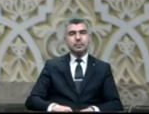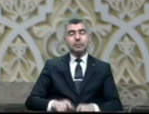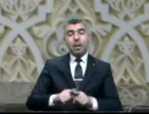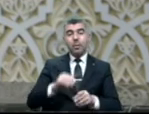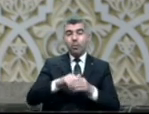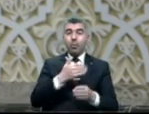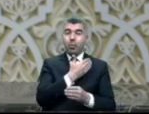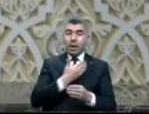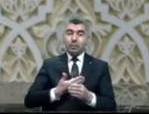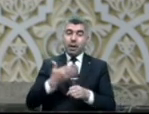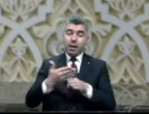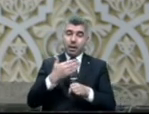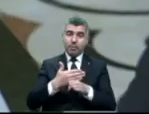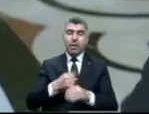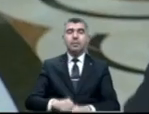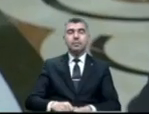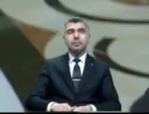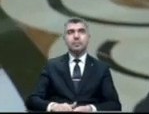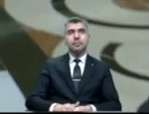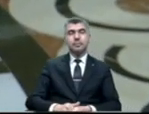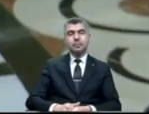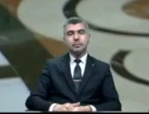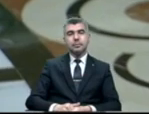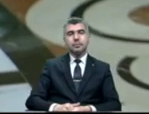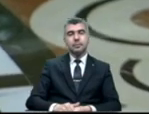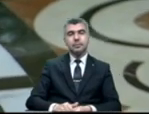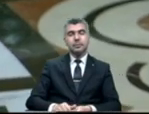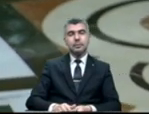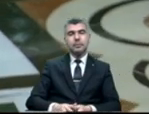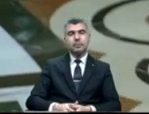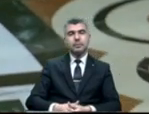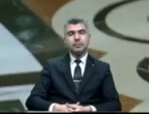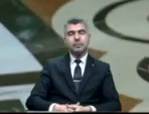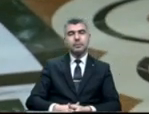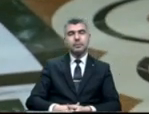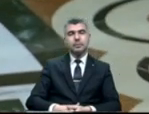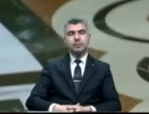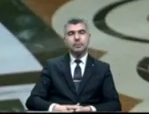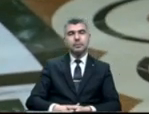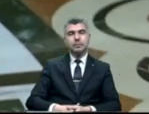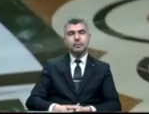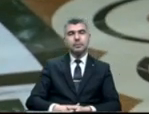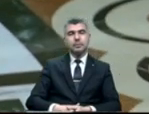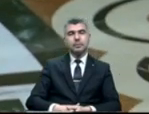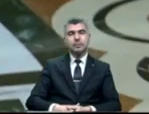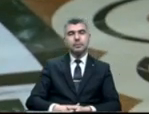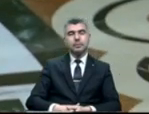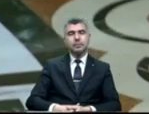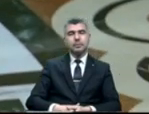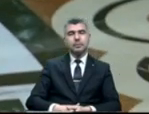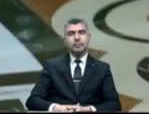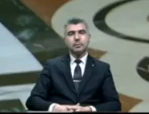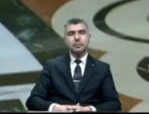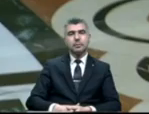والسيد المستشار المحترم غير خص غادا يشيني قاع المشاريع اللي خص نسيولها مي غير وندوسيغ نخدم باش